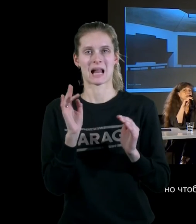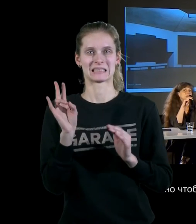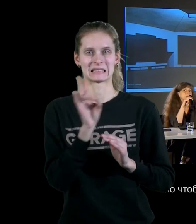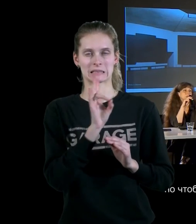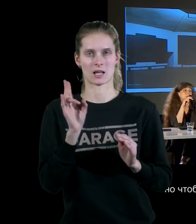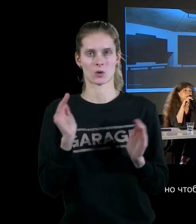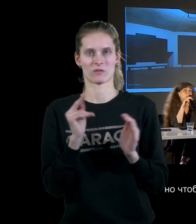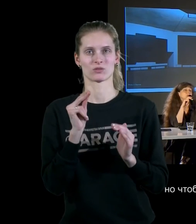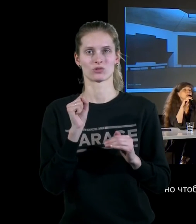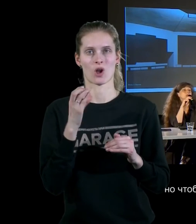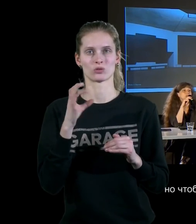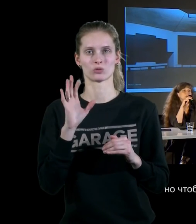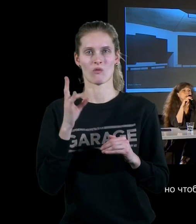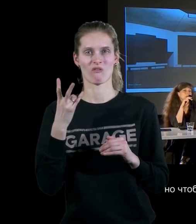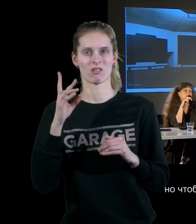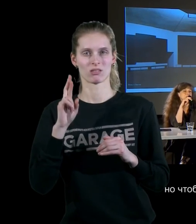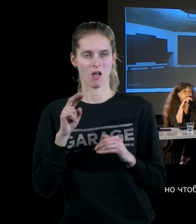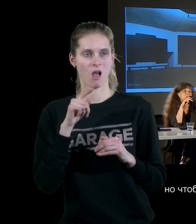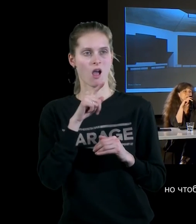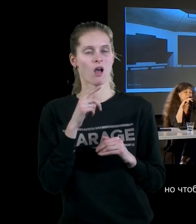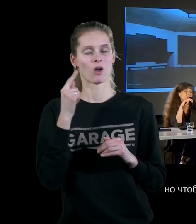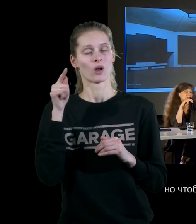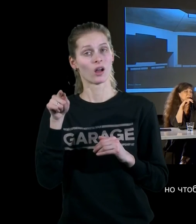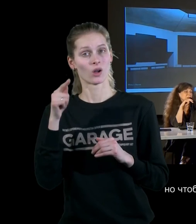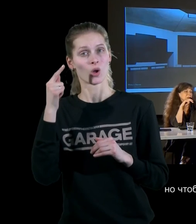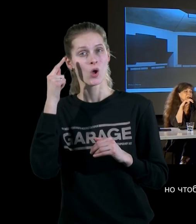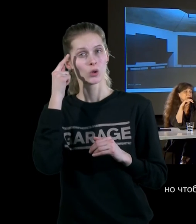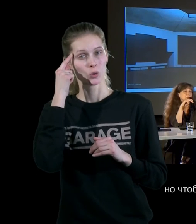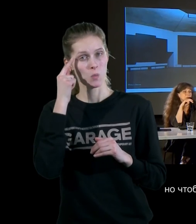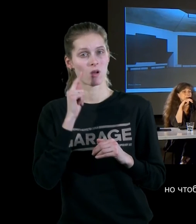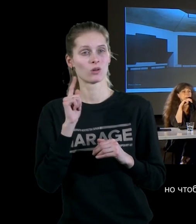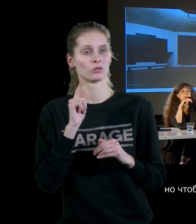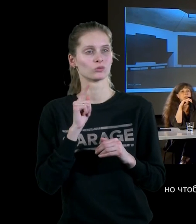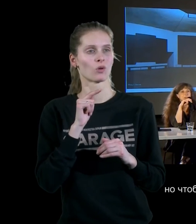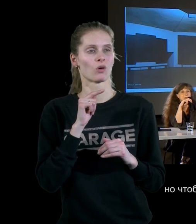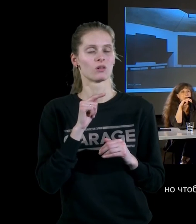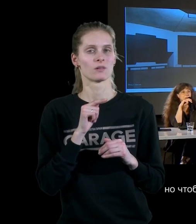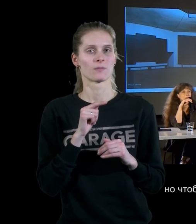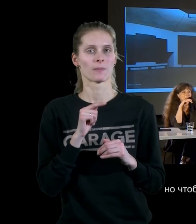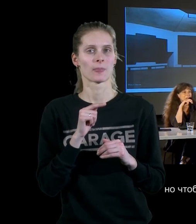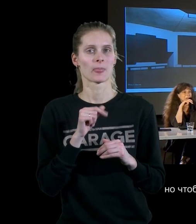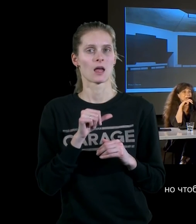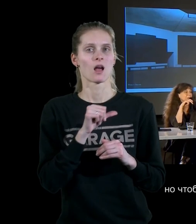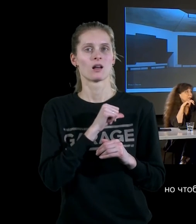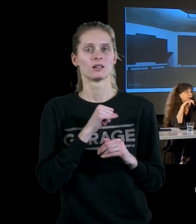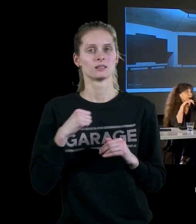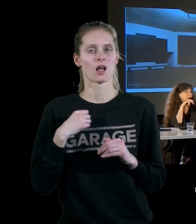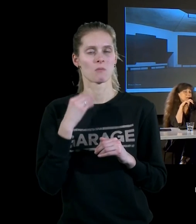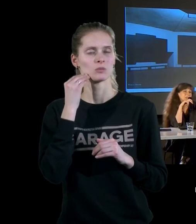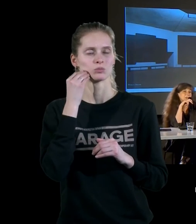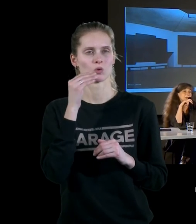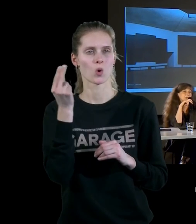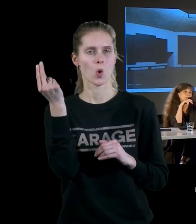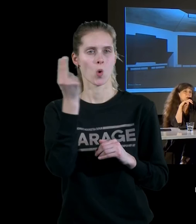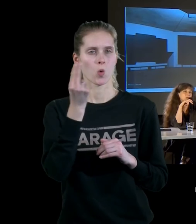сделали лучше на тот, как они считали, самый знаменитый и лучший на тот момент современный художник Америки,